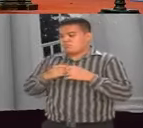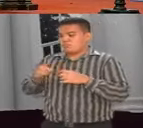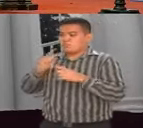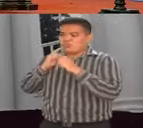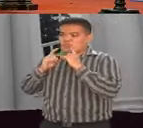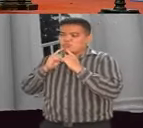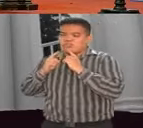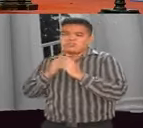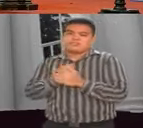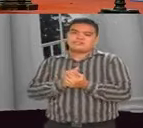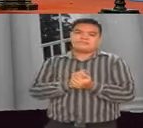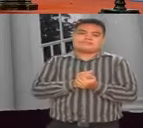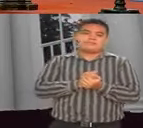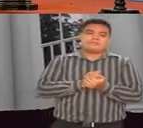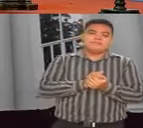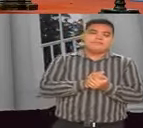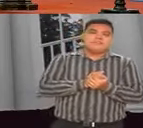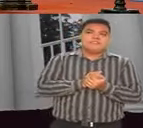mag-istorya?